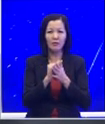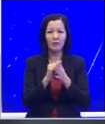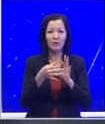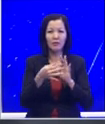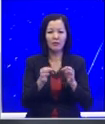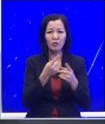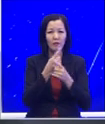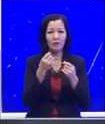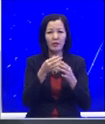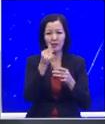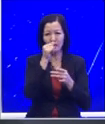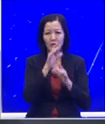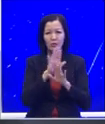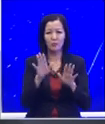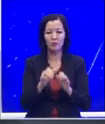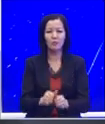информация, пока сейчас мы сказали. Спасибо.